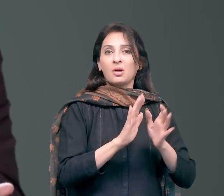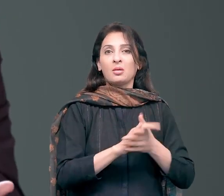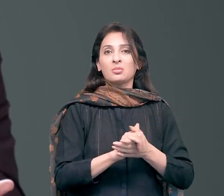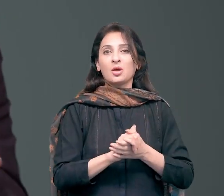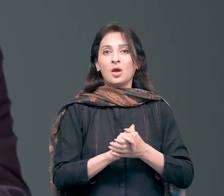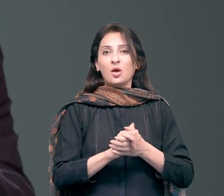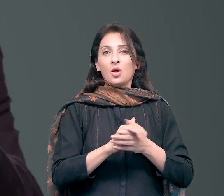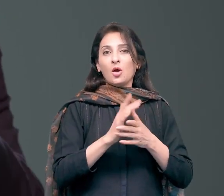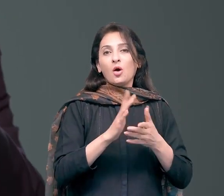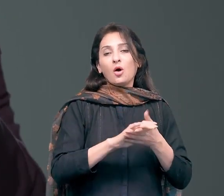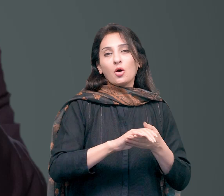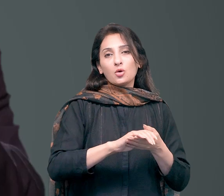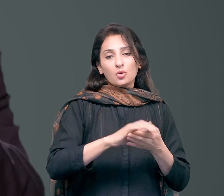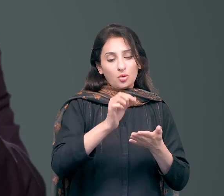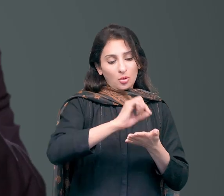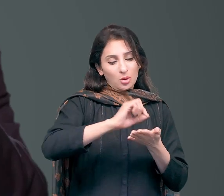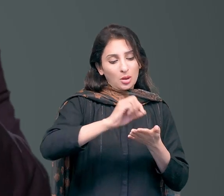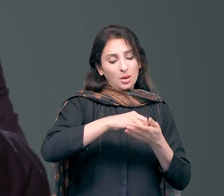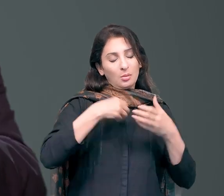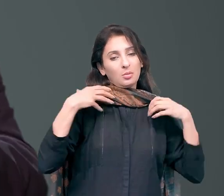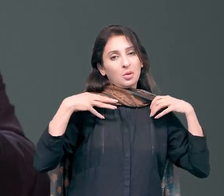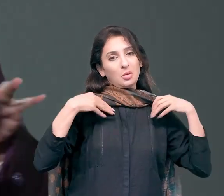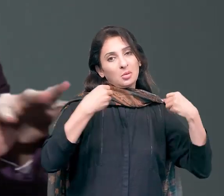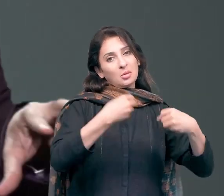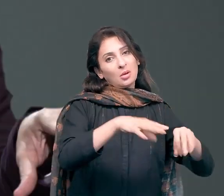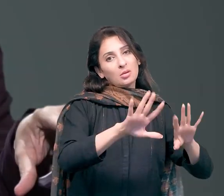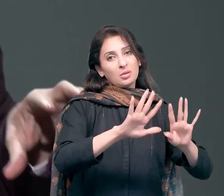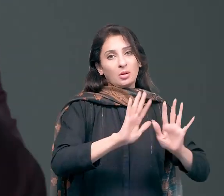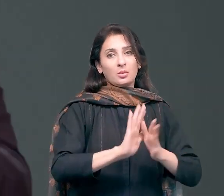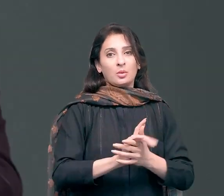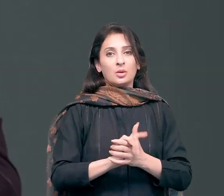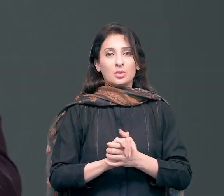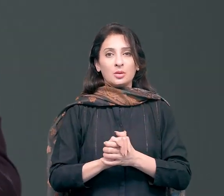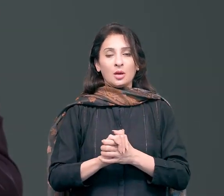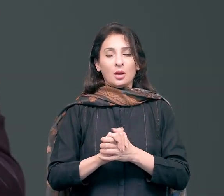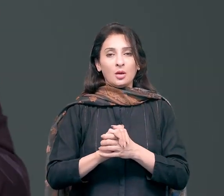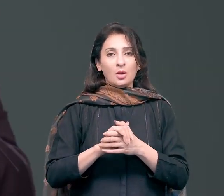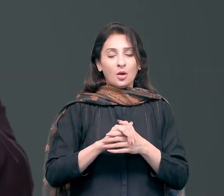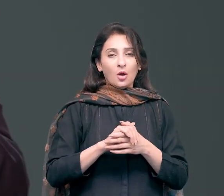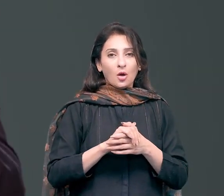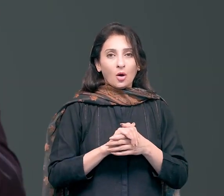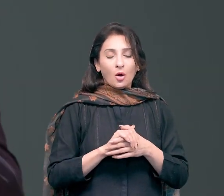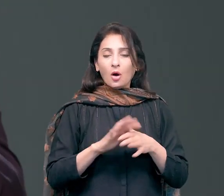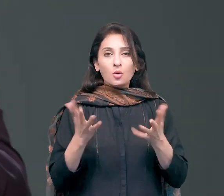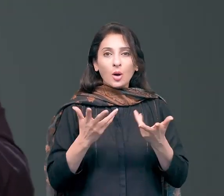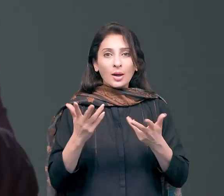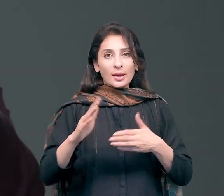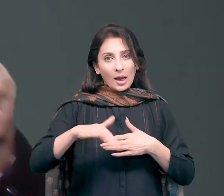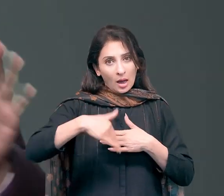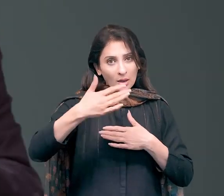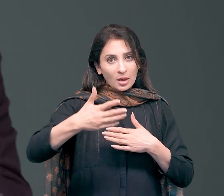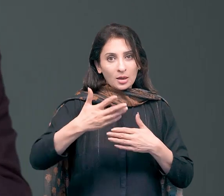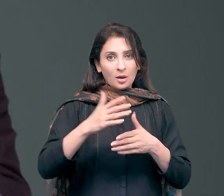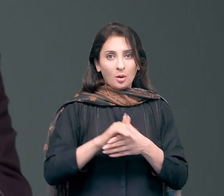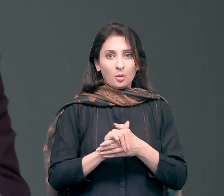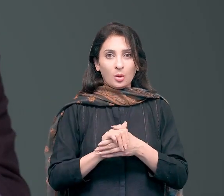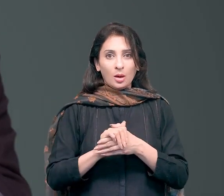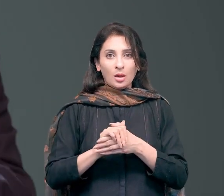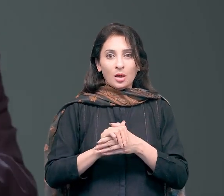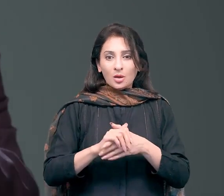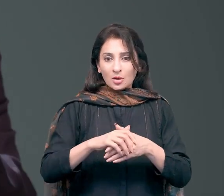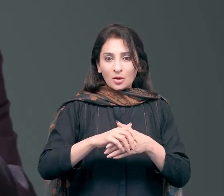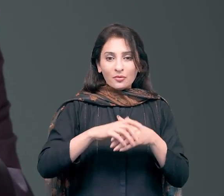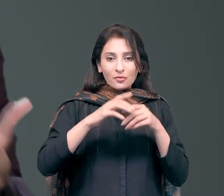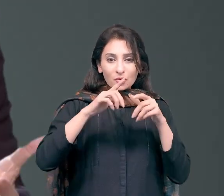کر دیا تو ان کی جو ایک تو جو صوبوں میں گرفت تھی، جو وہ اقتدار میں تھے، اس سے فارغ